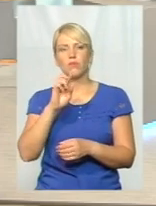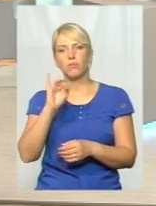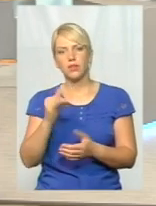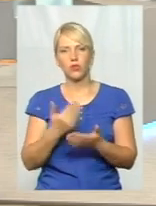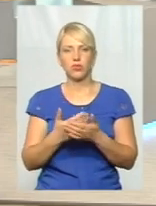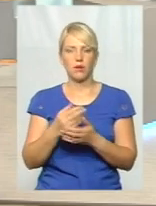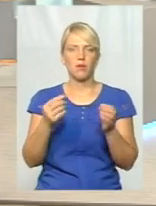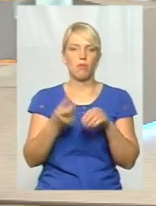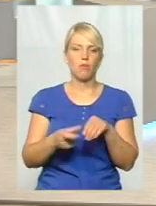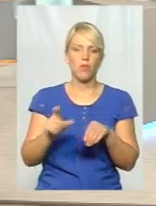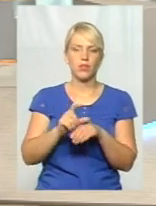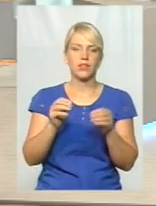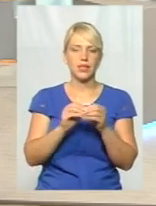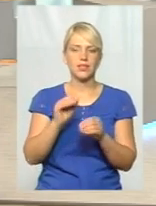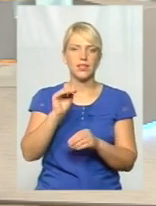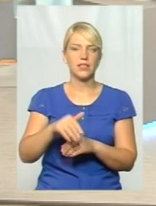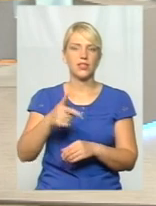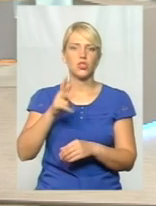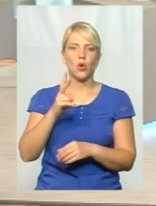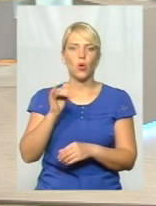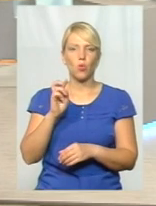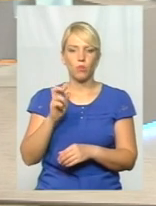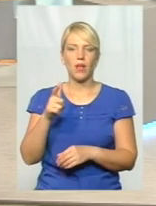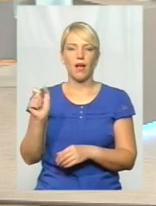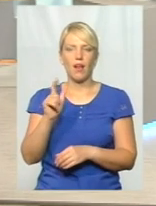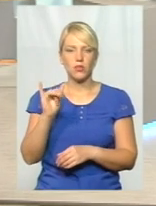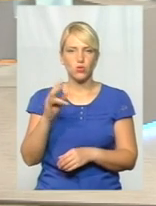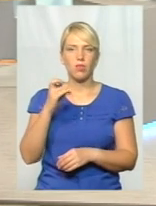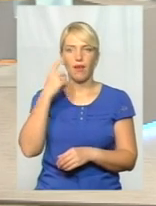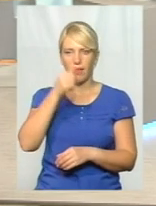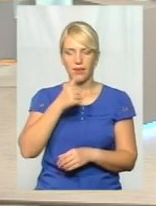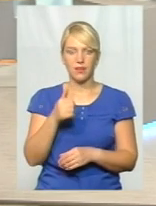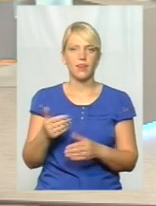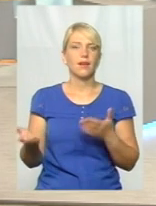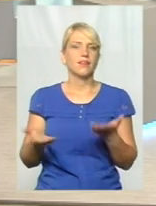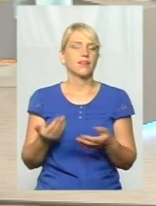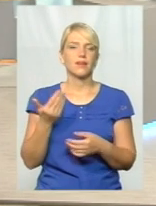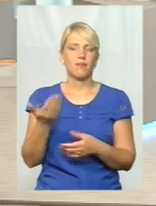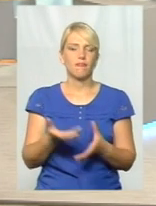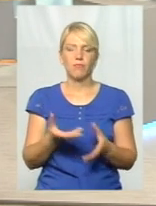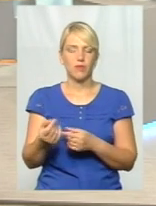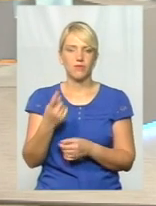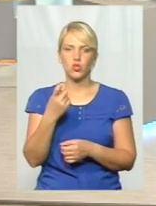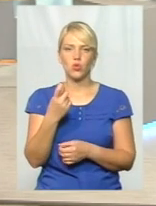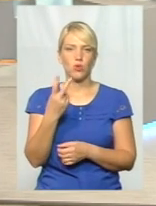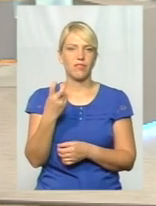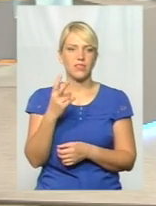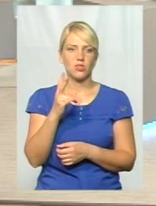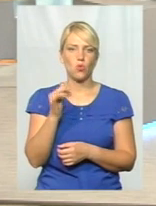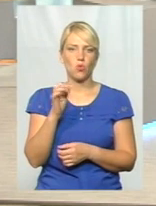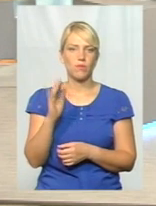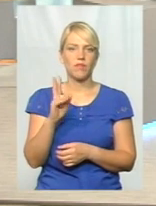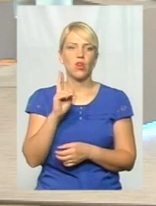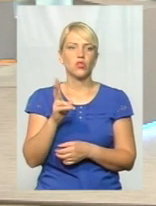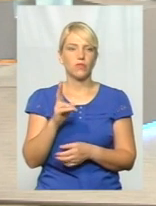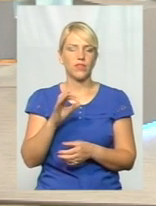понад 10 тисяч кубів газу на рік. Тобто, який там вплив у тих 100-200 кубів, що